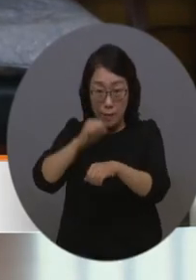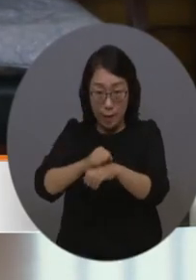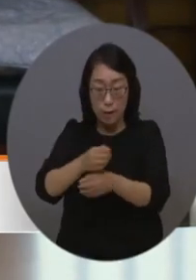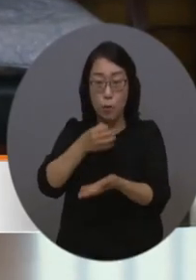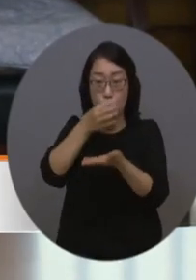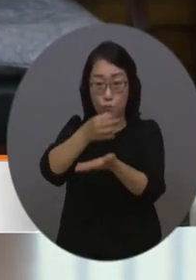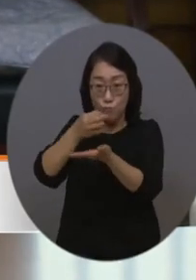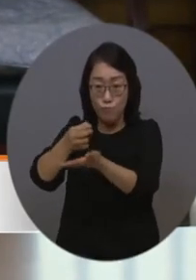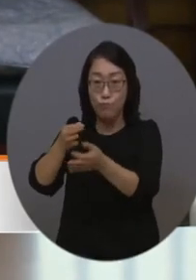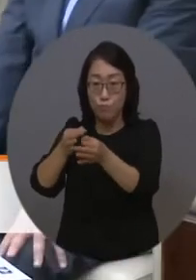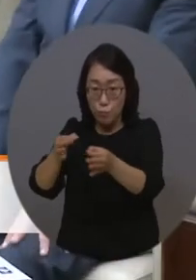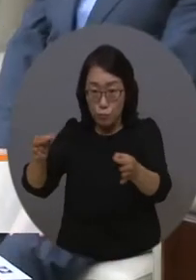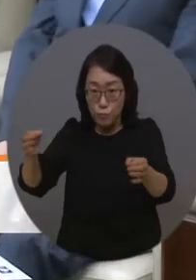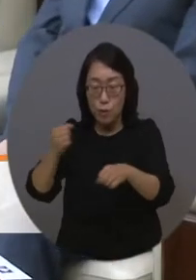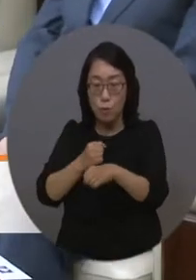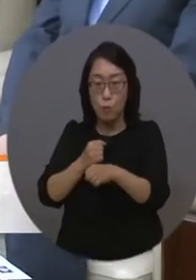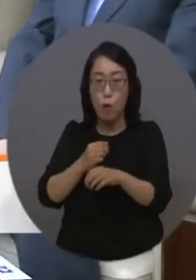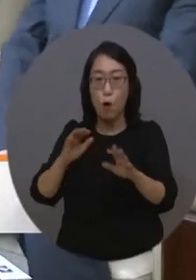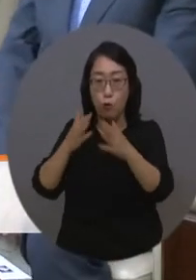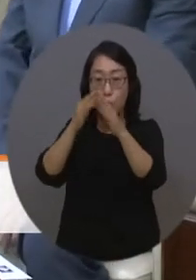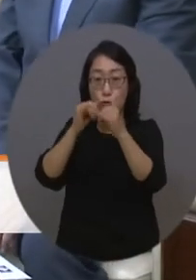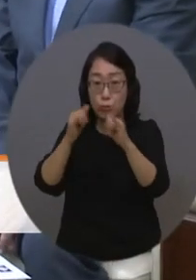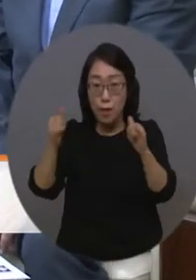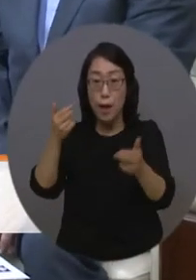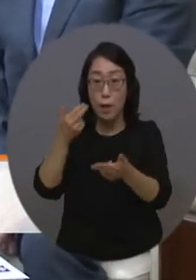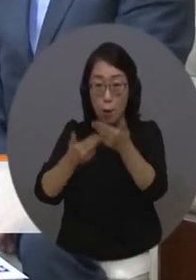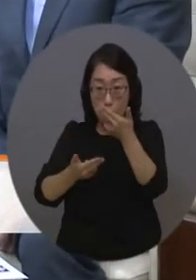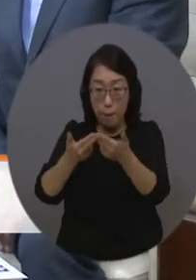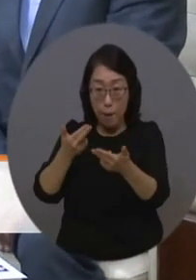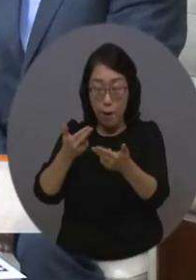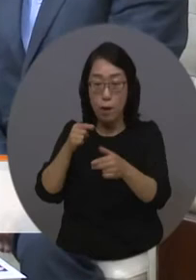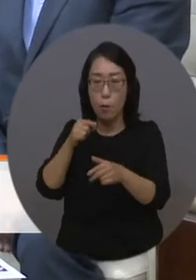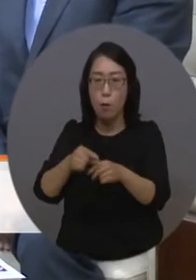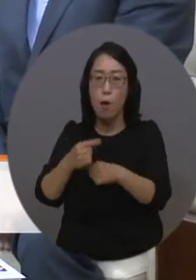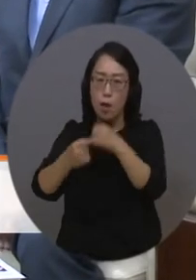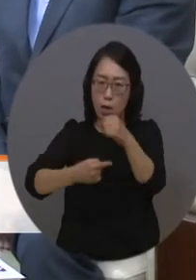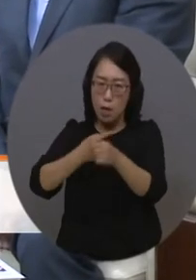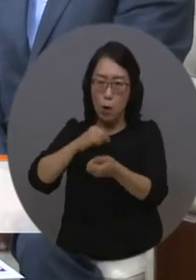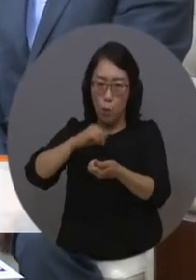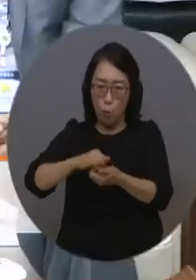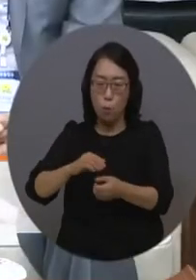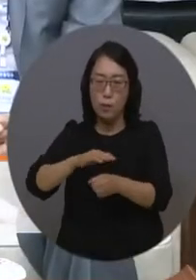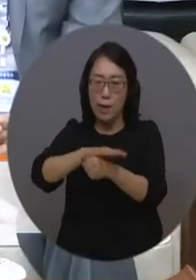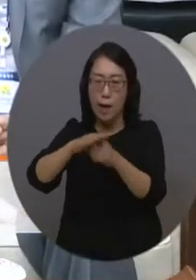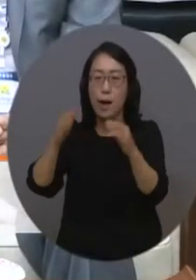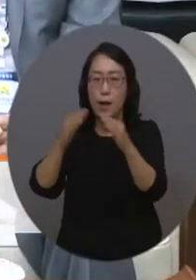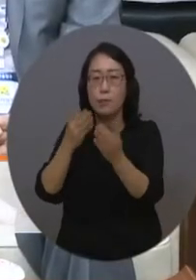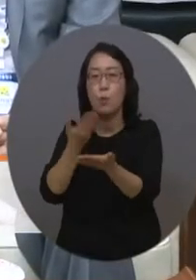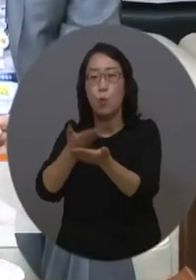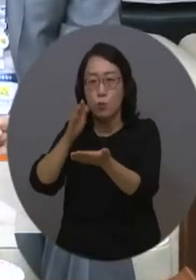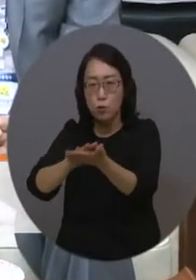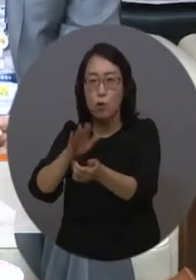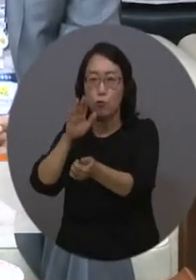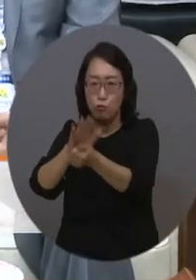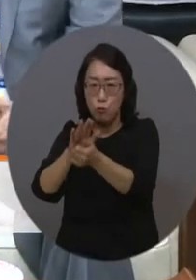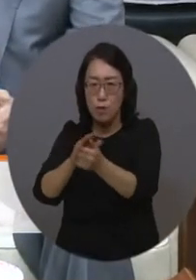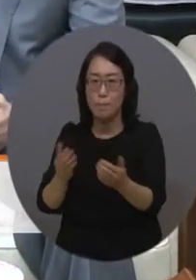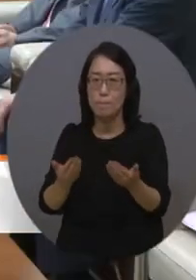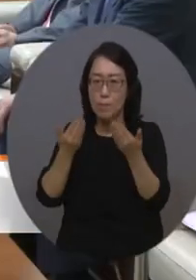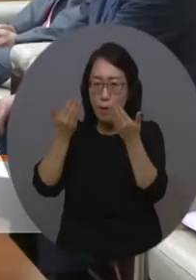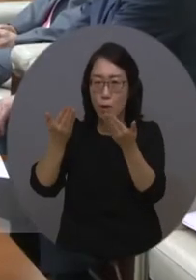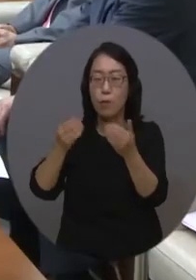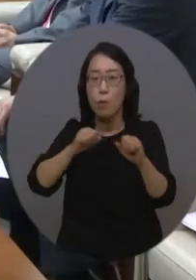예정이며 대한건축사협회 전남도 건축사회는 매년 사랑의 집 고쳐주기와 같은 지역사회 공헌